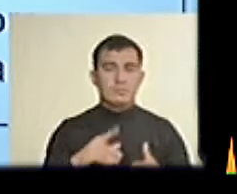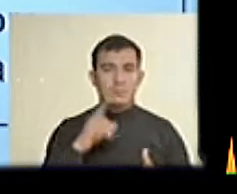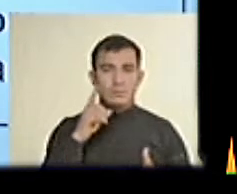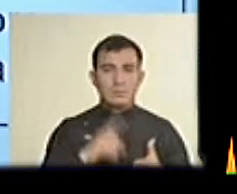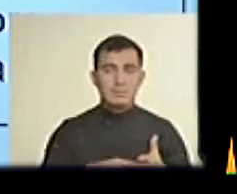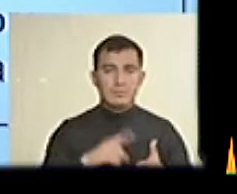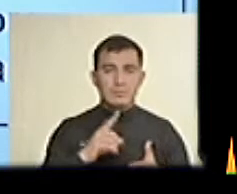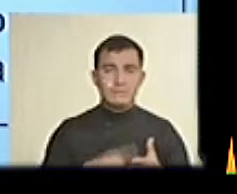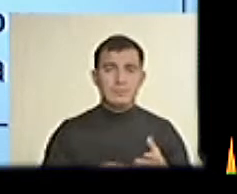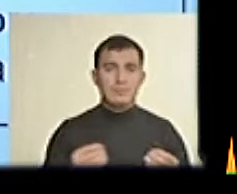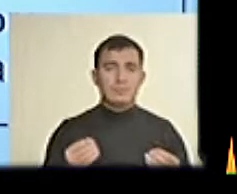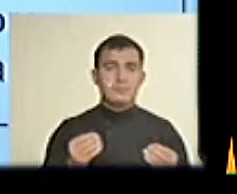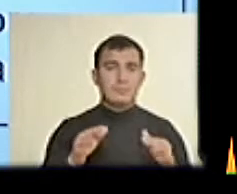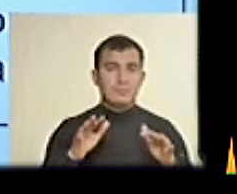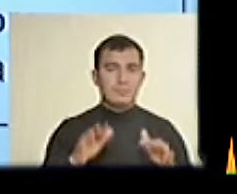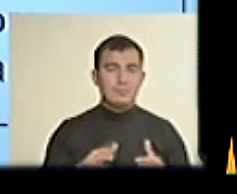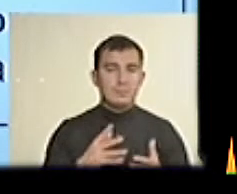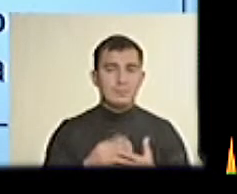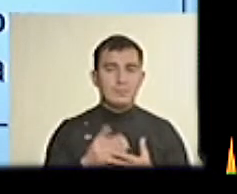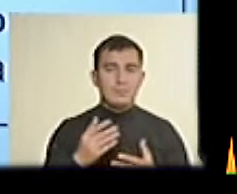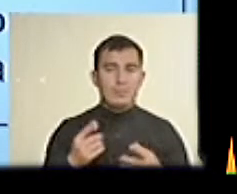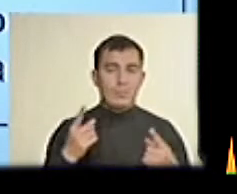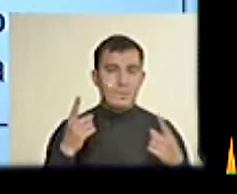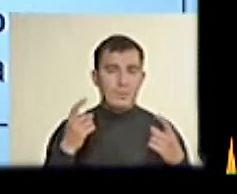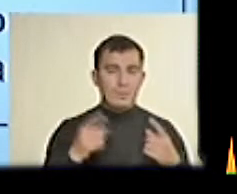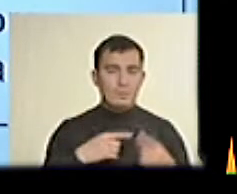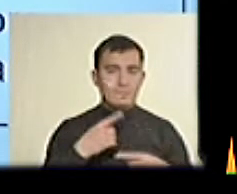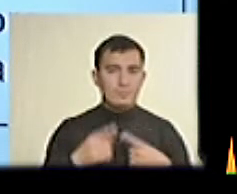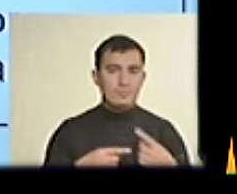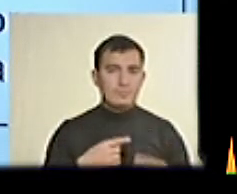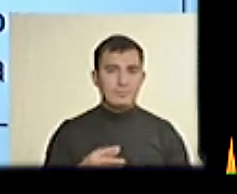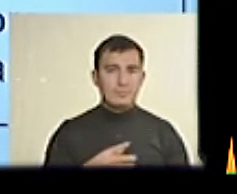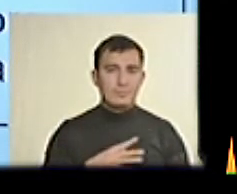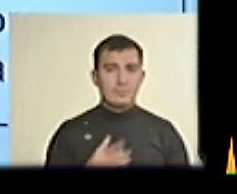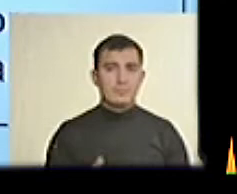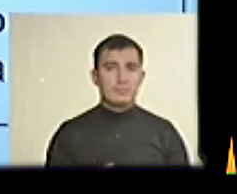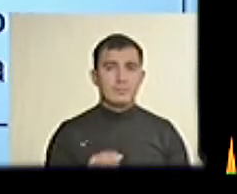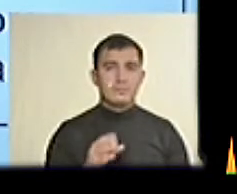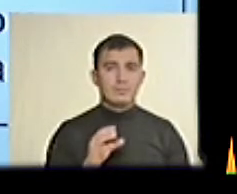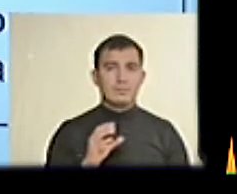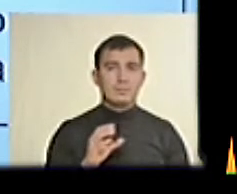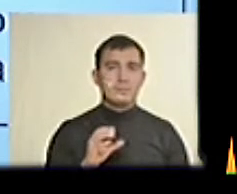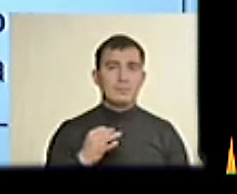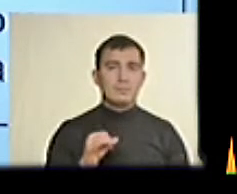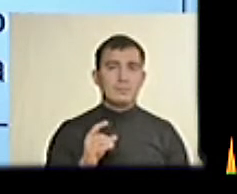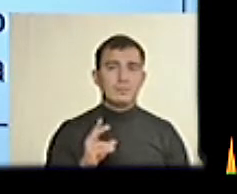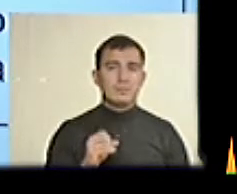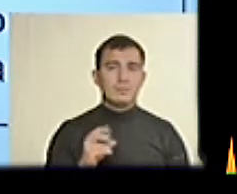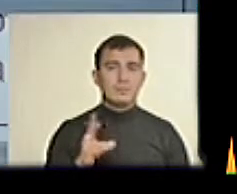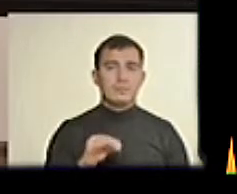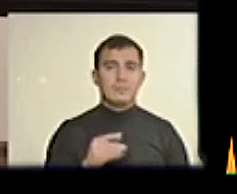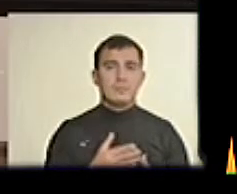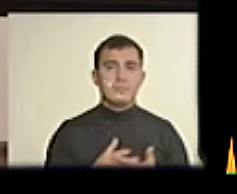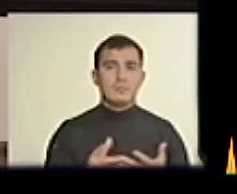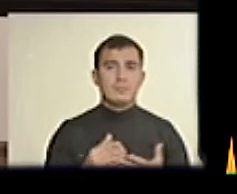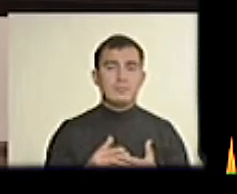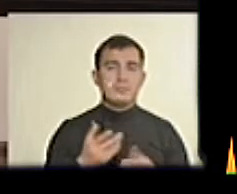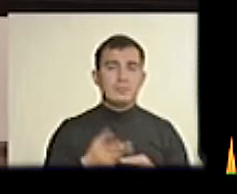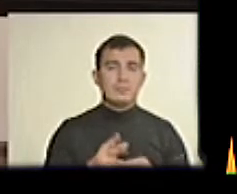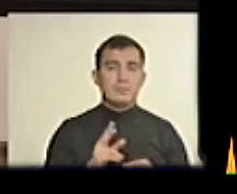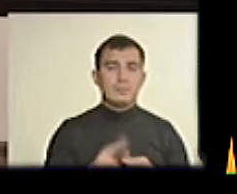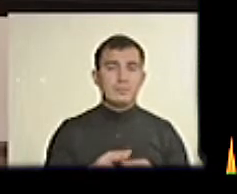dinining gumbazi nomlari bilan Buxoro atalgan ekan. Sayqali ro'yi zamin ast, ya'ni dunyoning husni